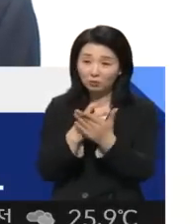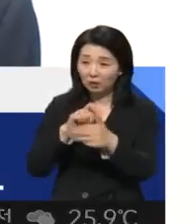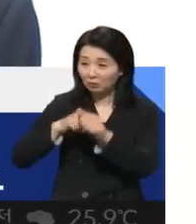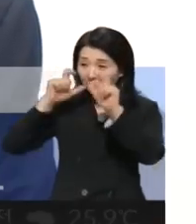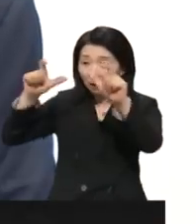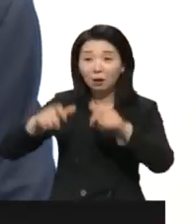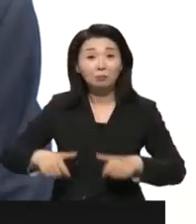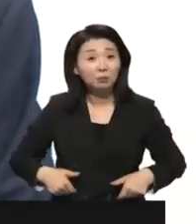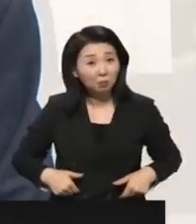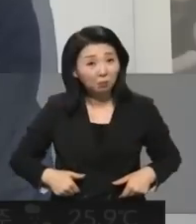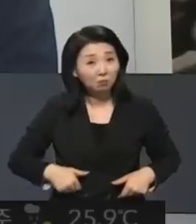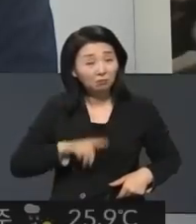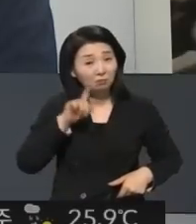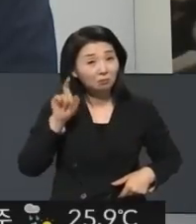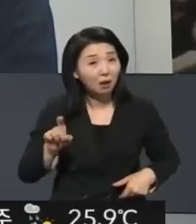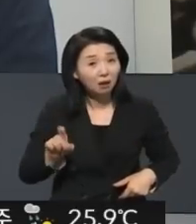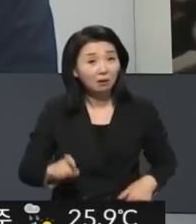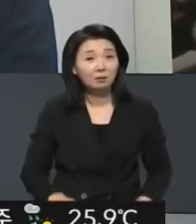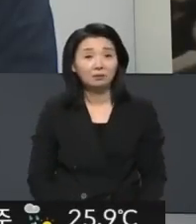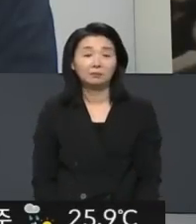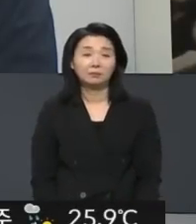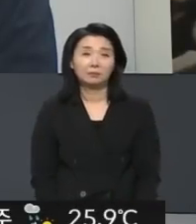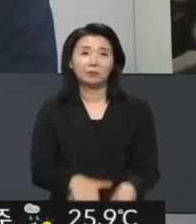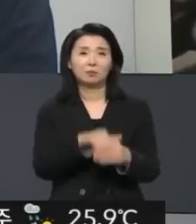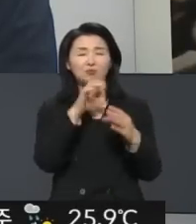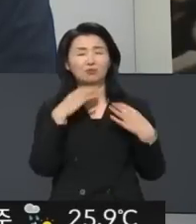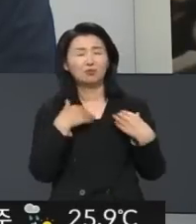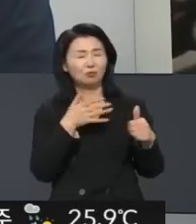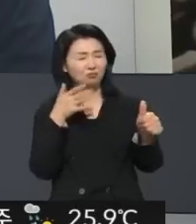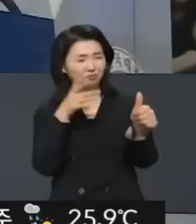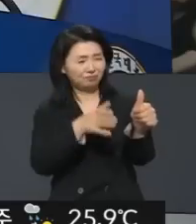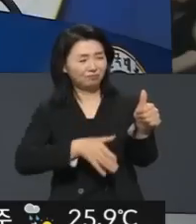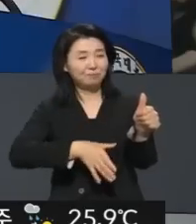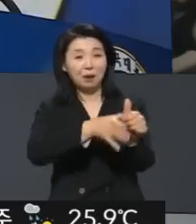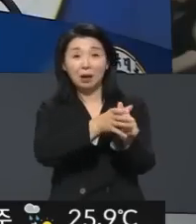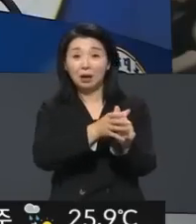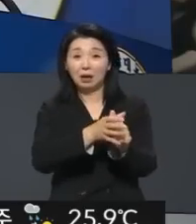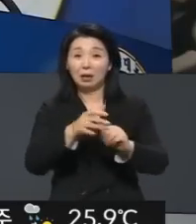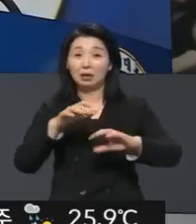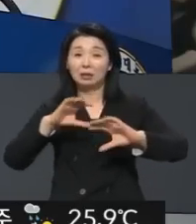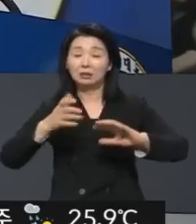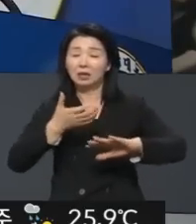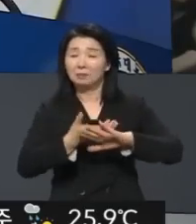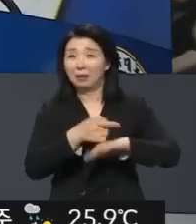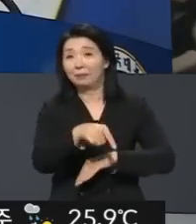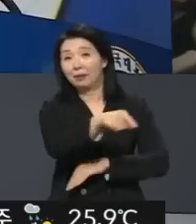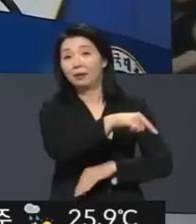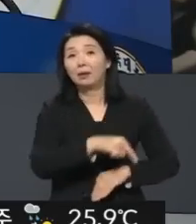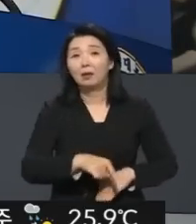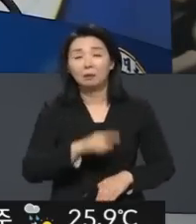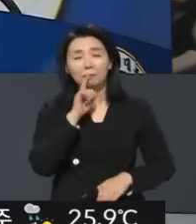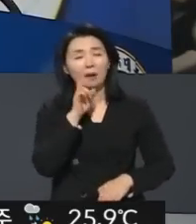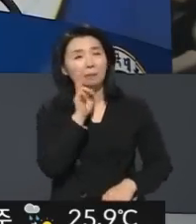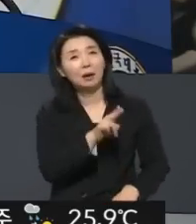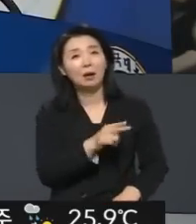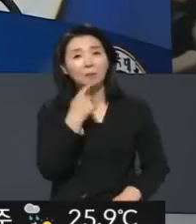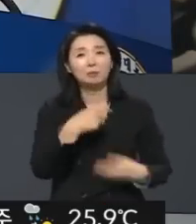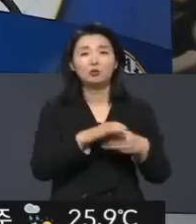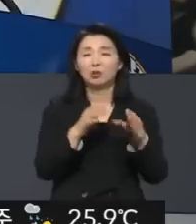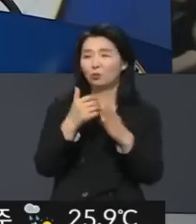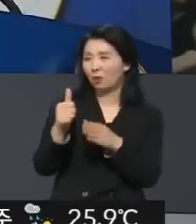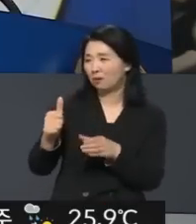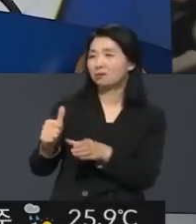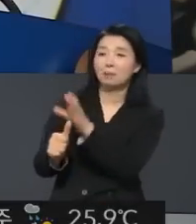말입니까? 네, 전임 정부를 겨냥한 반국가 세력이라는 말 너무 거칠죠. 민주당에서도 거친